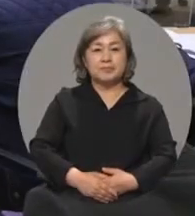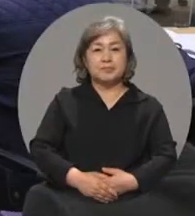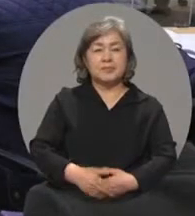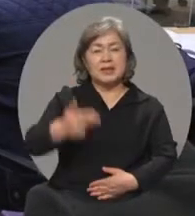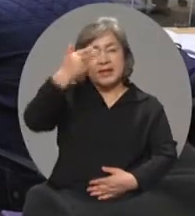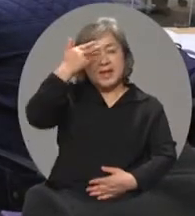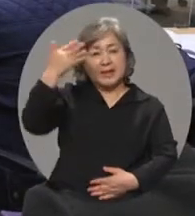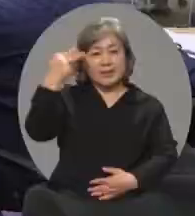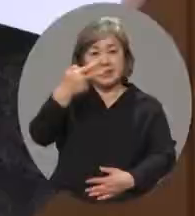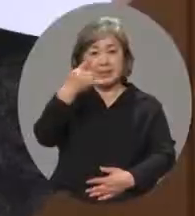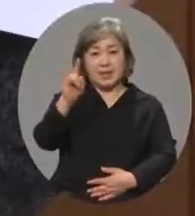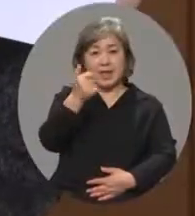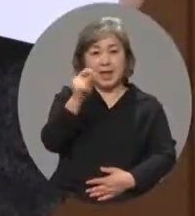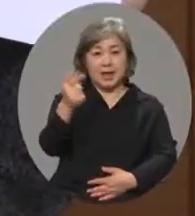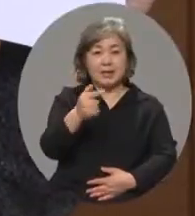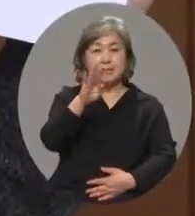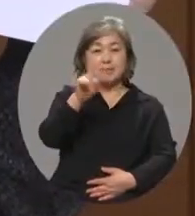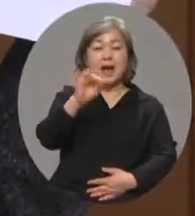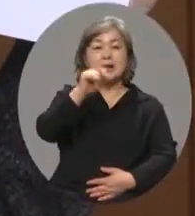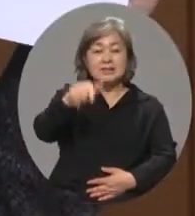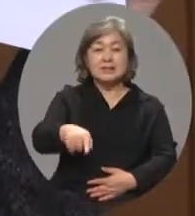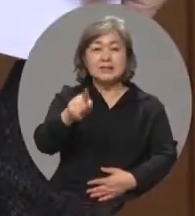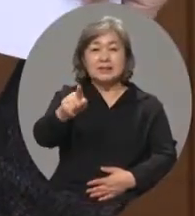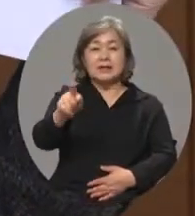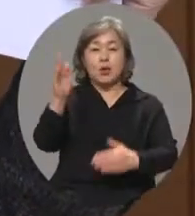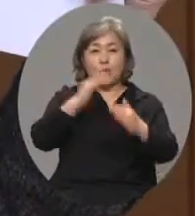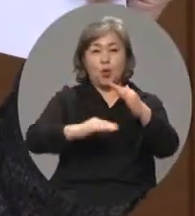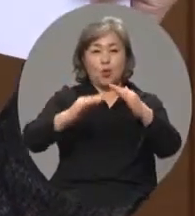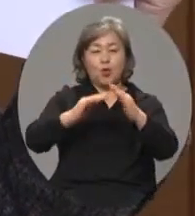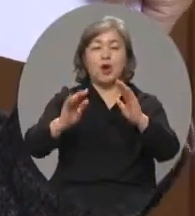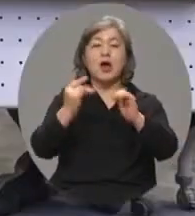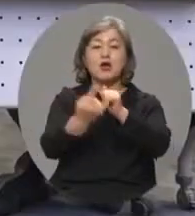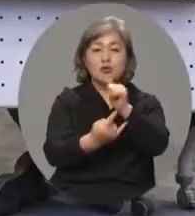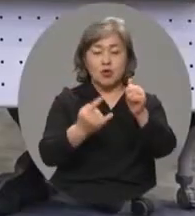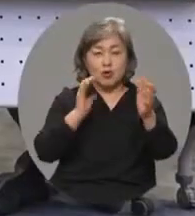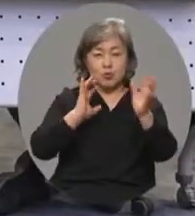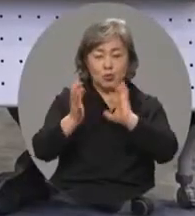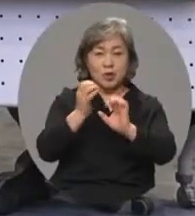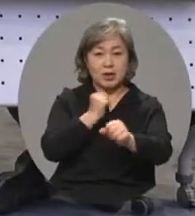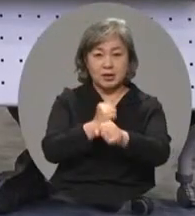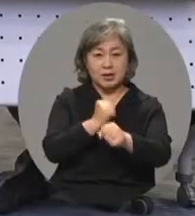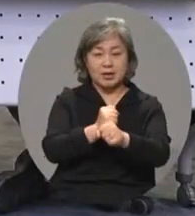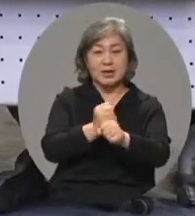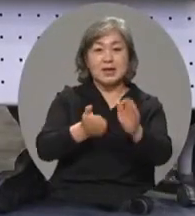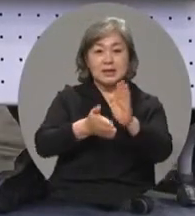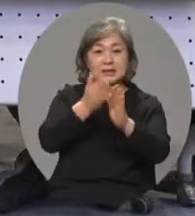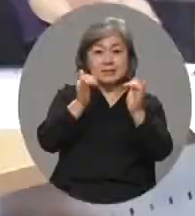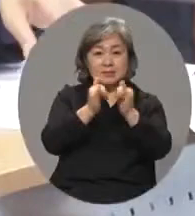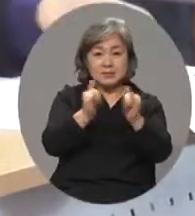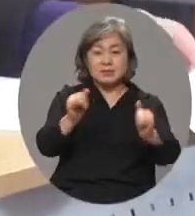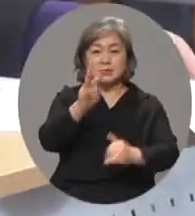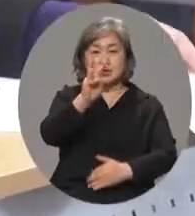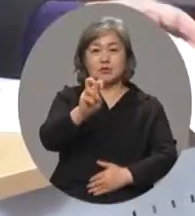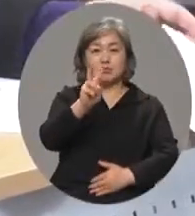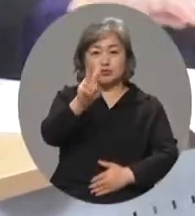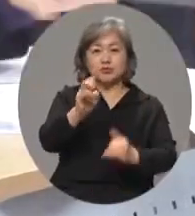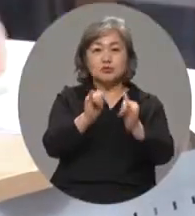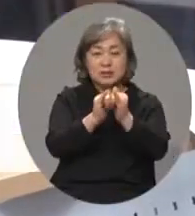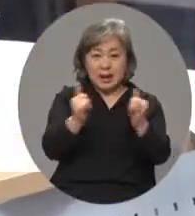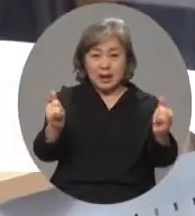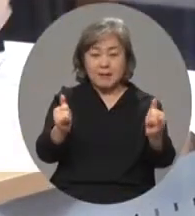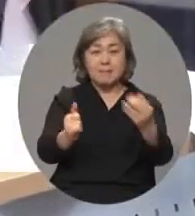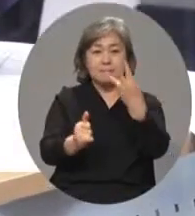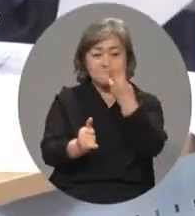옛 대한방직 부지를 어떻게 개발할 진온 의하면 공유나 위원회 전문가와 일반 시민들로 이루어진 32명의 위원들은